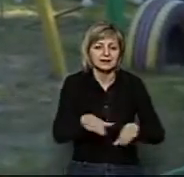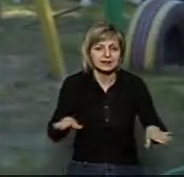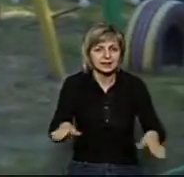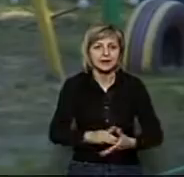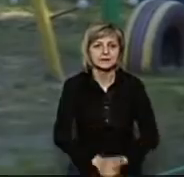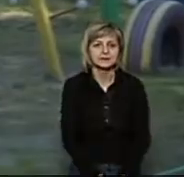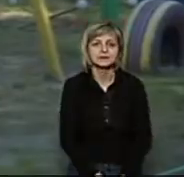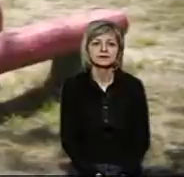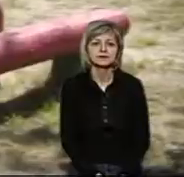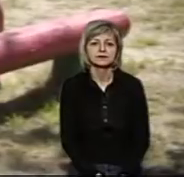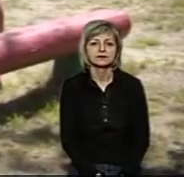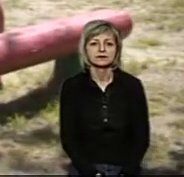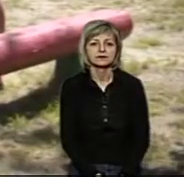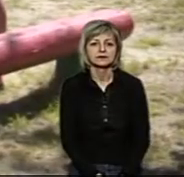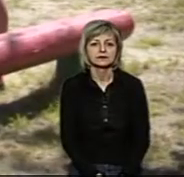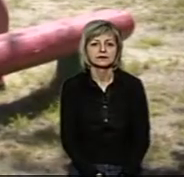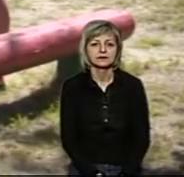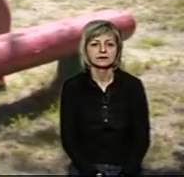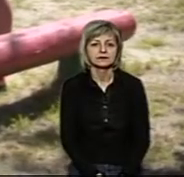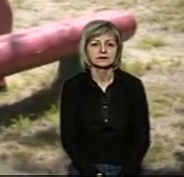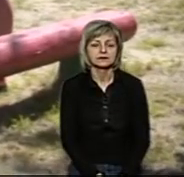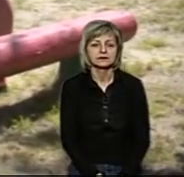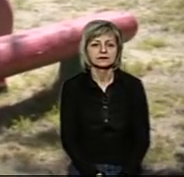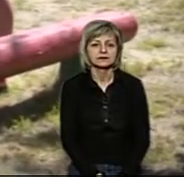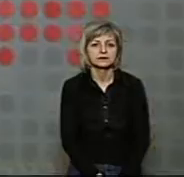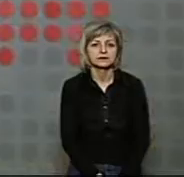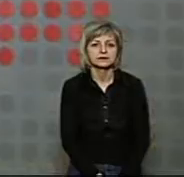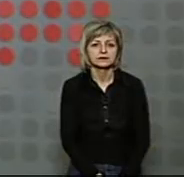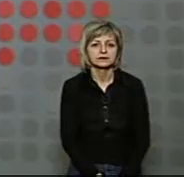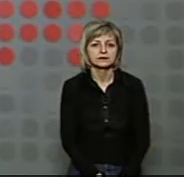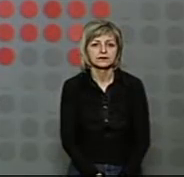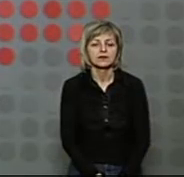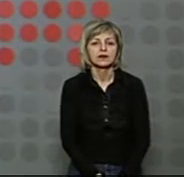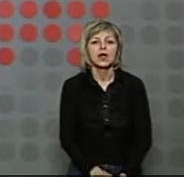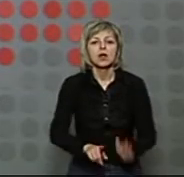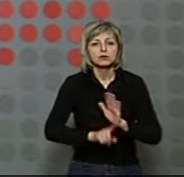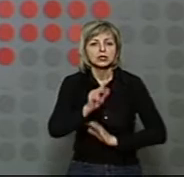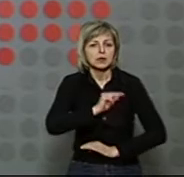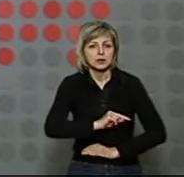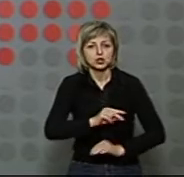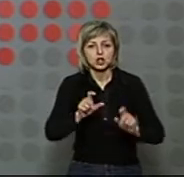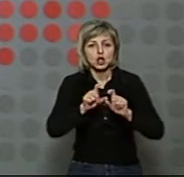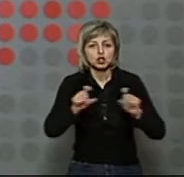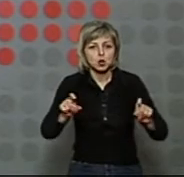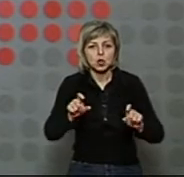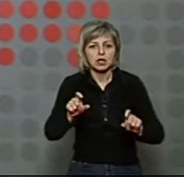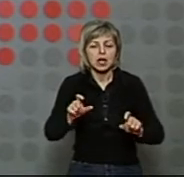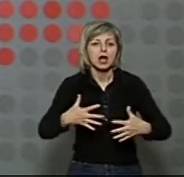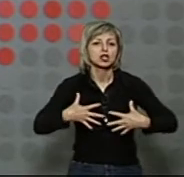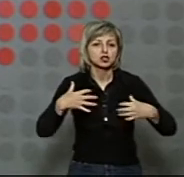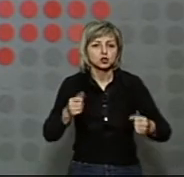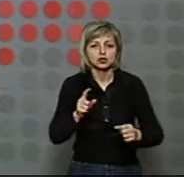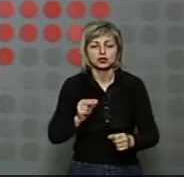Шевчук, Ігор Чайка, Олег Гаврищук. Новини на Суспільному. Волинь. Відновила роботу школа здоров'я, що діє